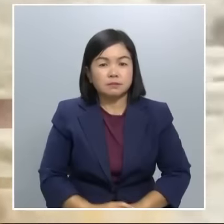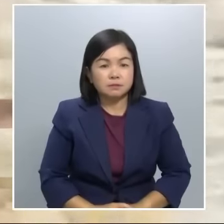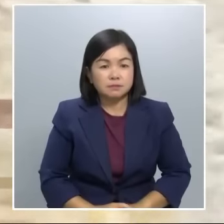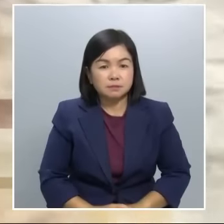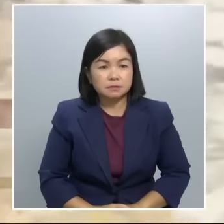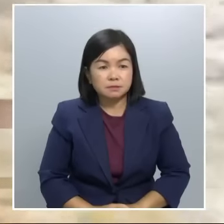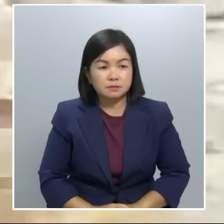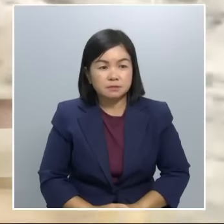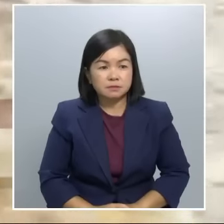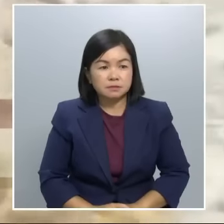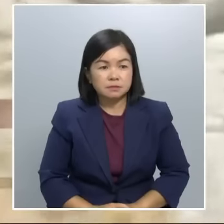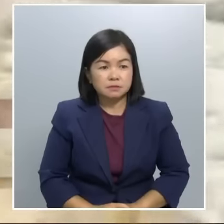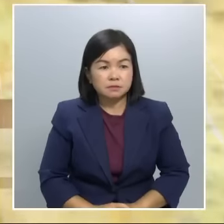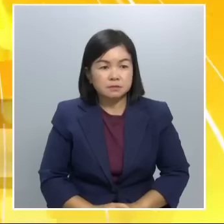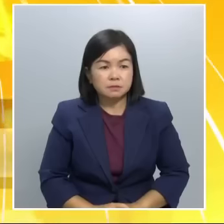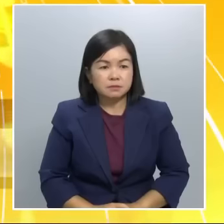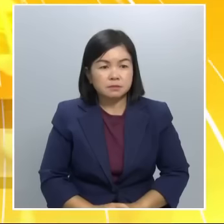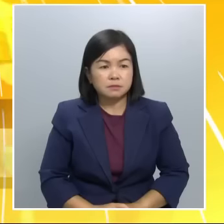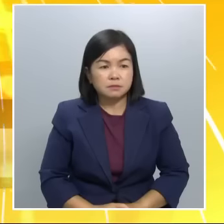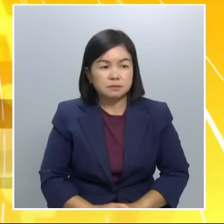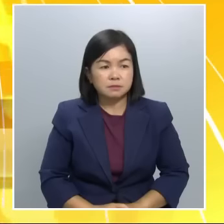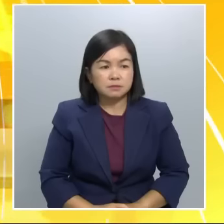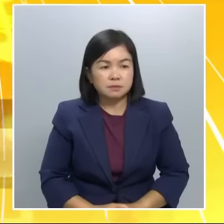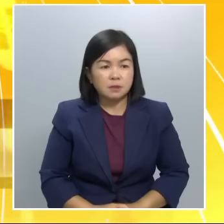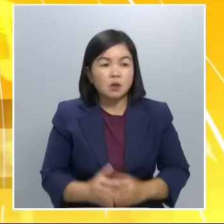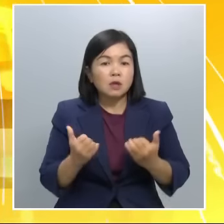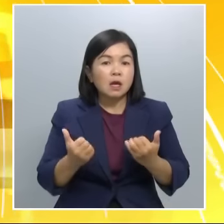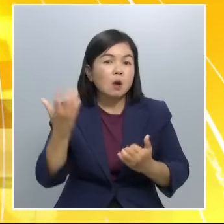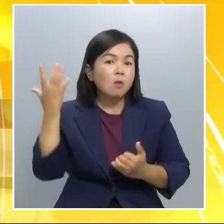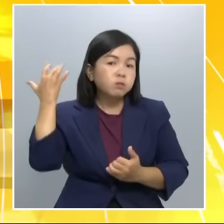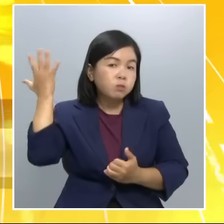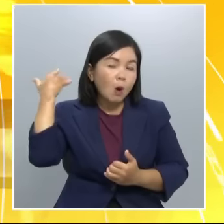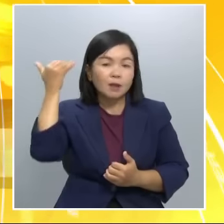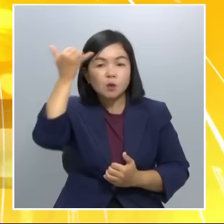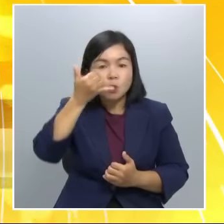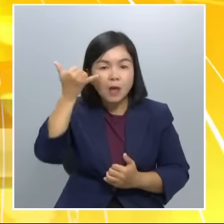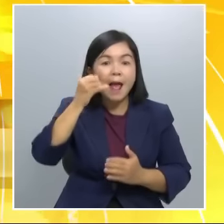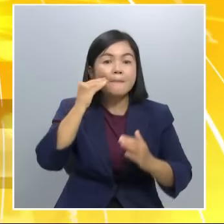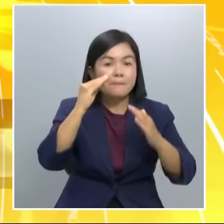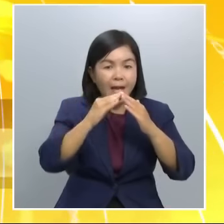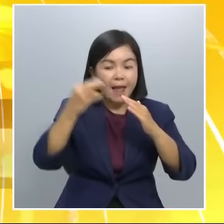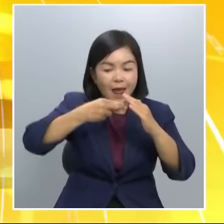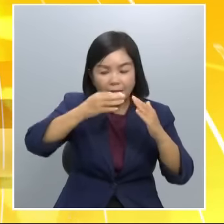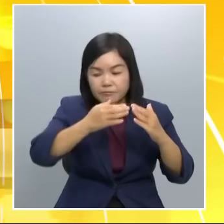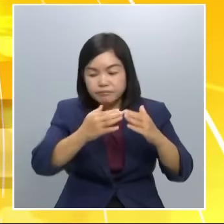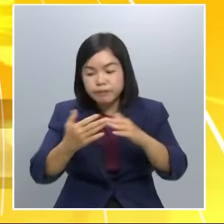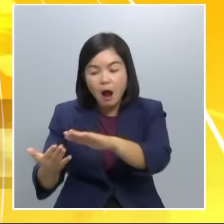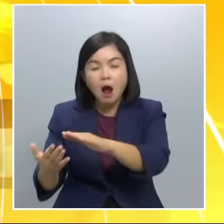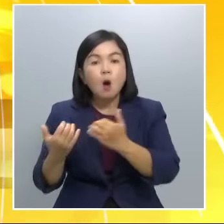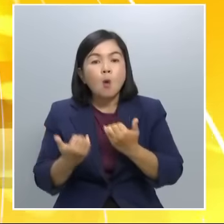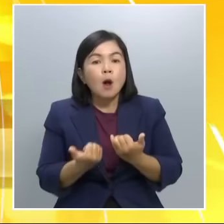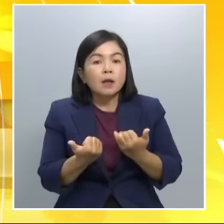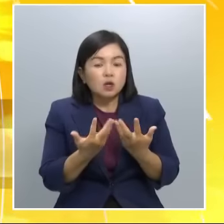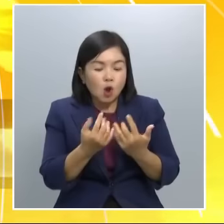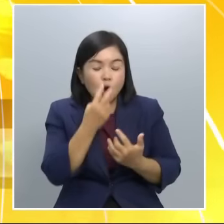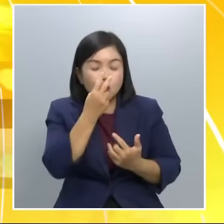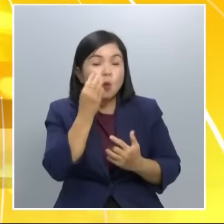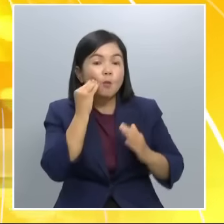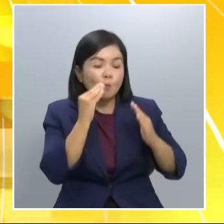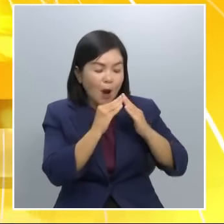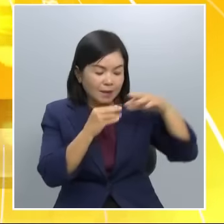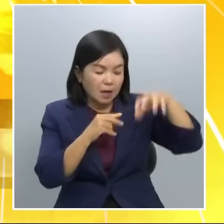จริงๆก็ไม่รู้จะทำยังไงคุณยายซึ่งเมื่อวานนี้บ้านหลานเนี่ยไปทั้งหลังวันนี้ต้องมาลุ้นบ้านตัวเอง